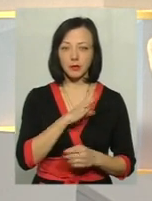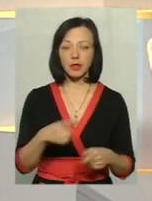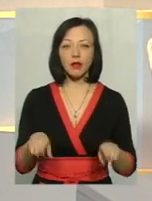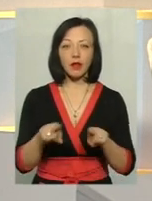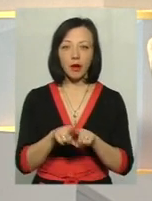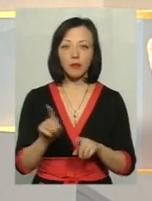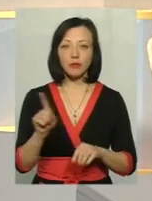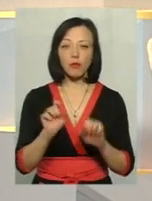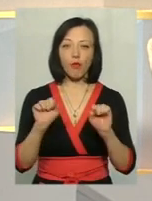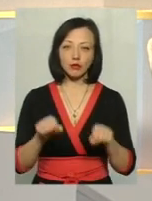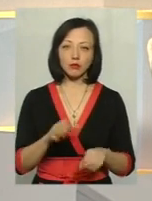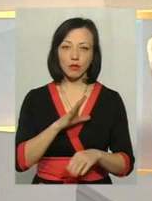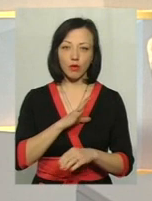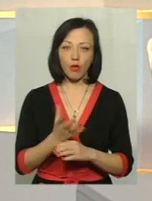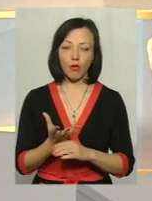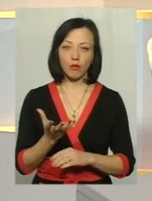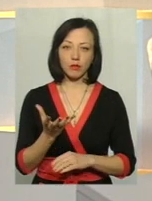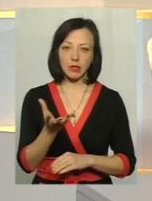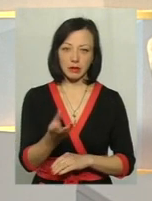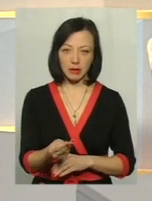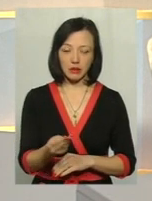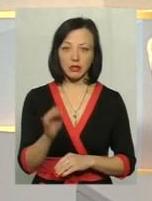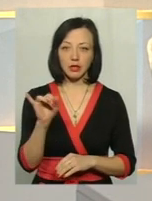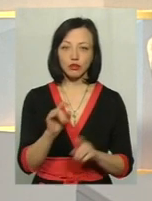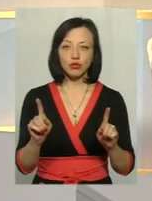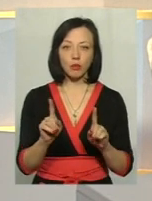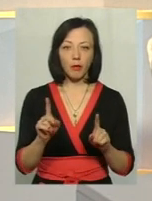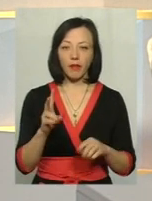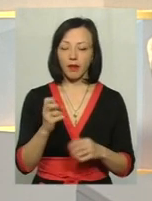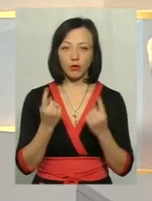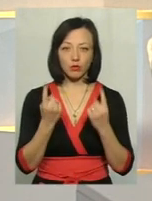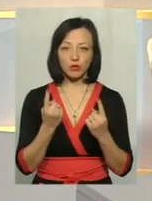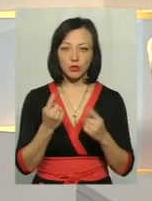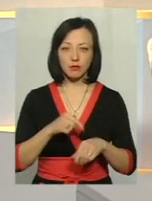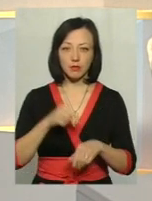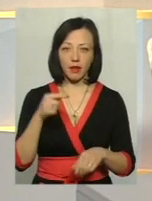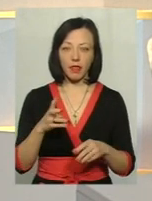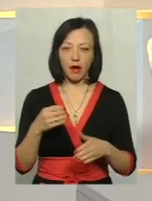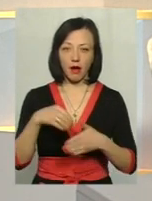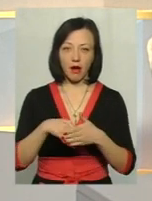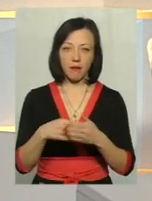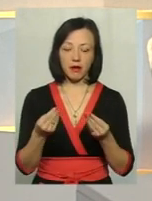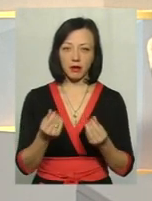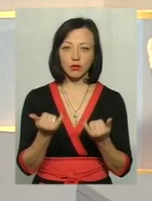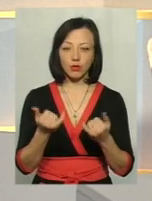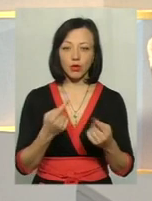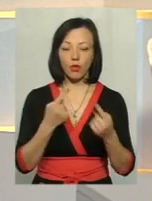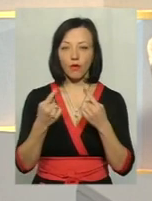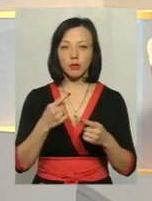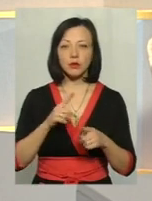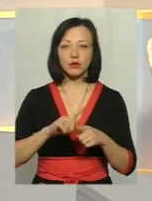такими, аби їх можна було сплатити, і щоб вони не суттєво били по гаманцю. Про це все сьогодні говоримо